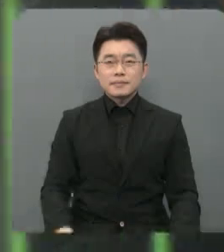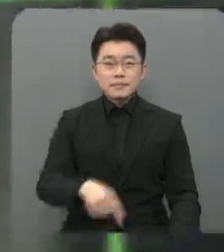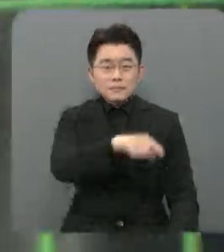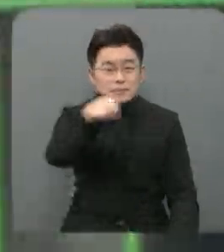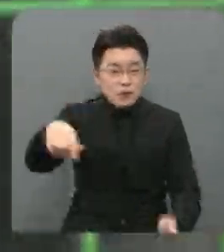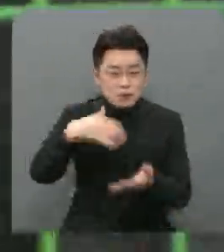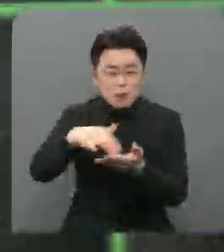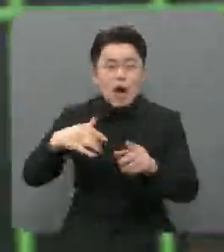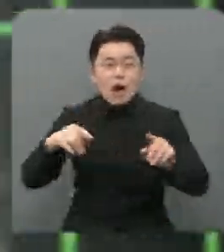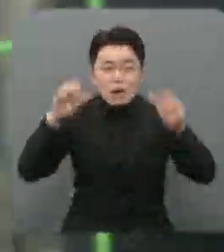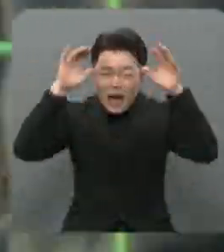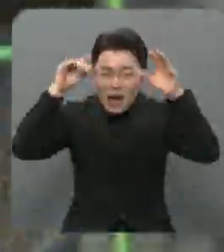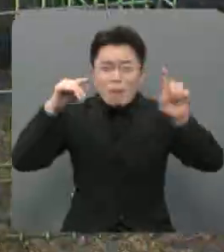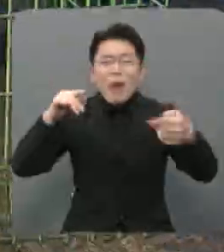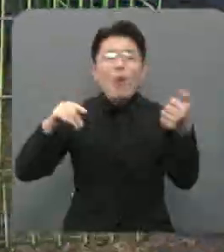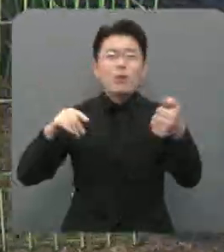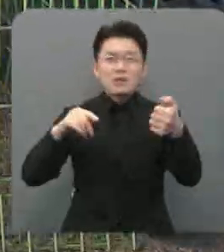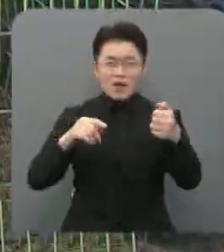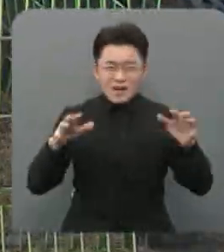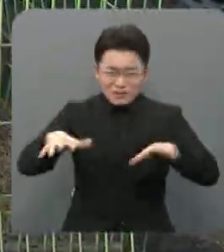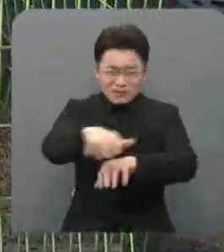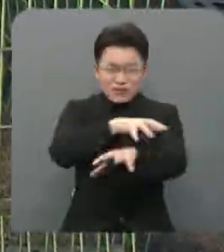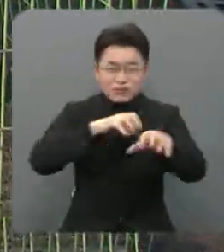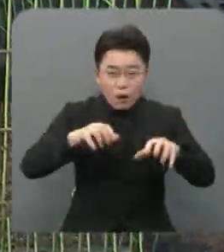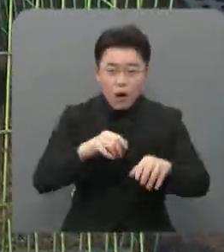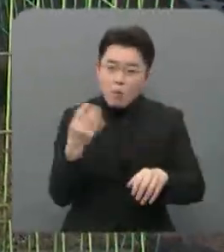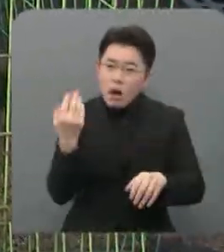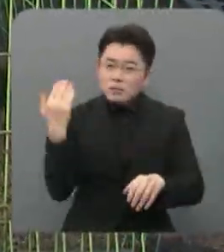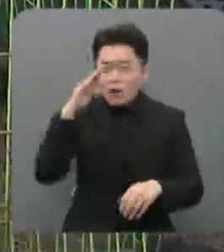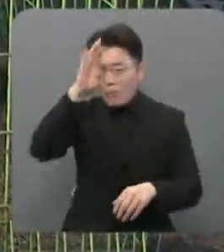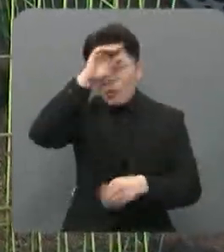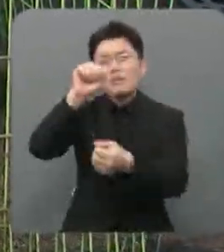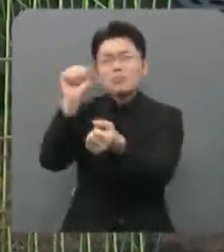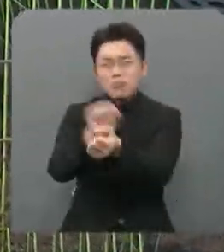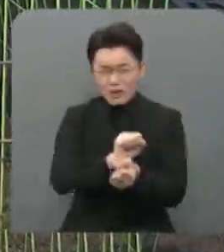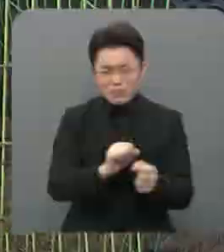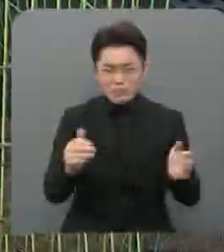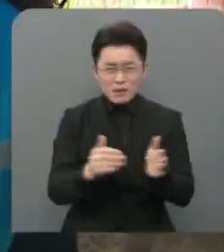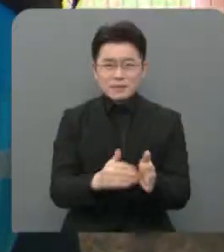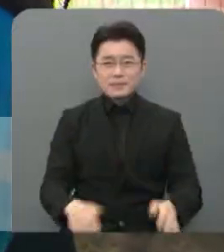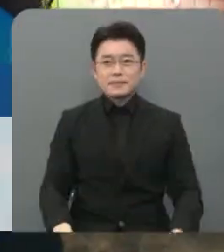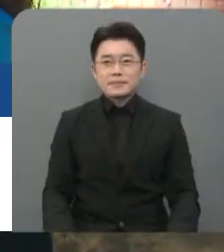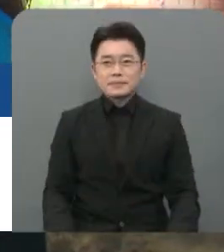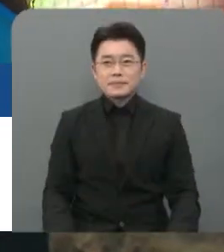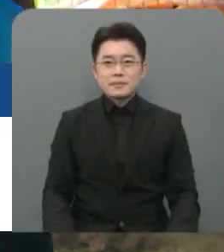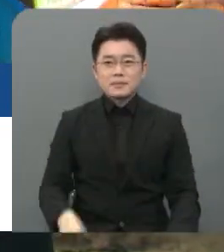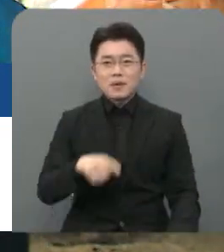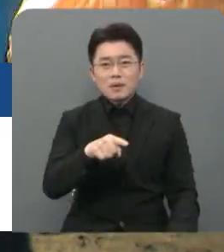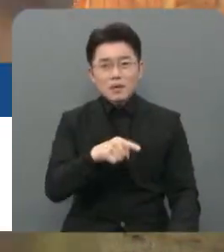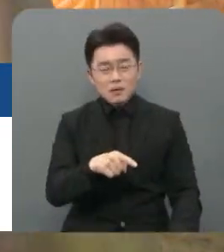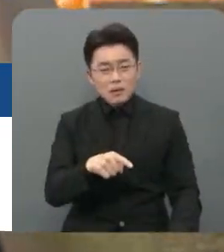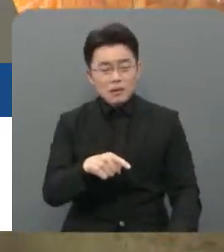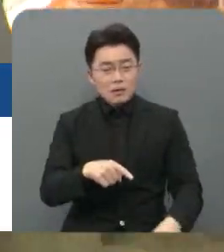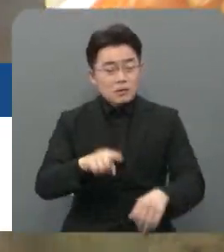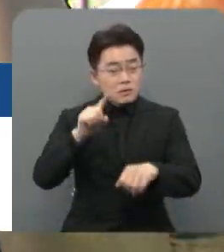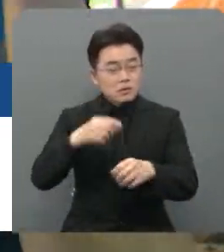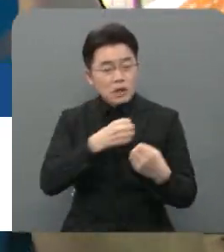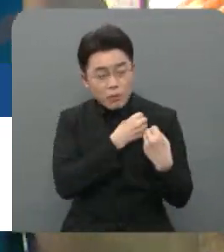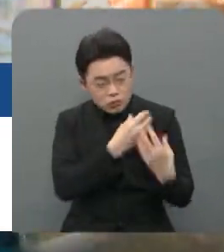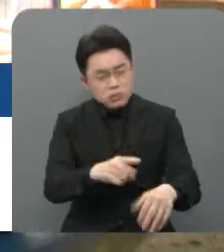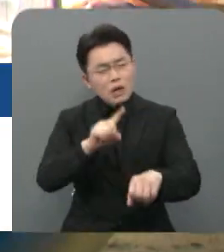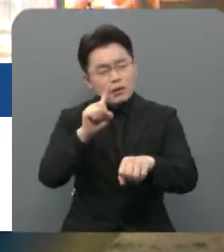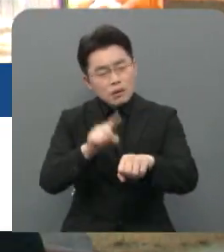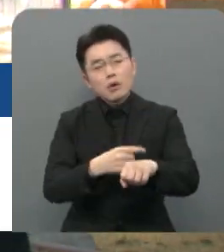150마리나 되는 개가 몰려있다 보니 최근엔 전염병까지 크게 돌았습니다. 여기는 안락사보다는 자연사가 훨씬